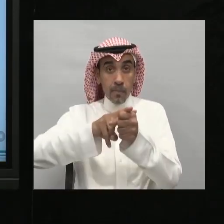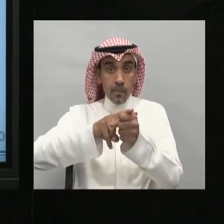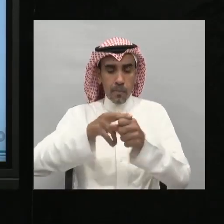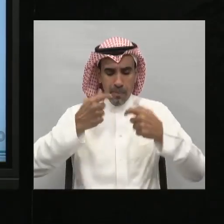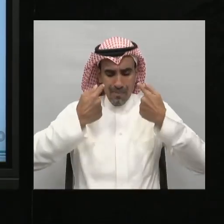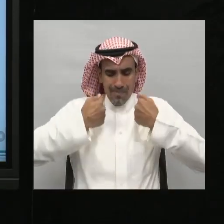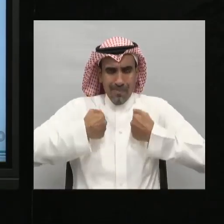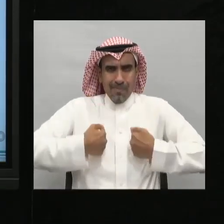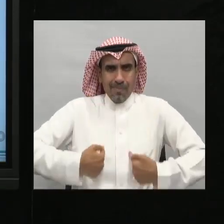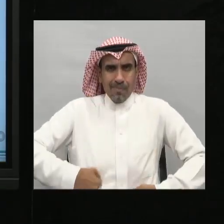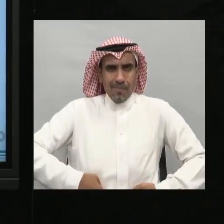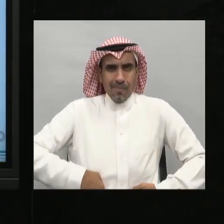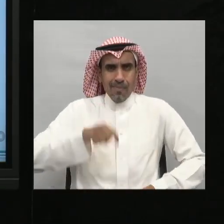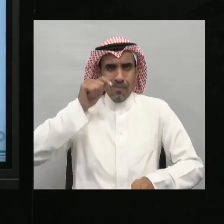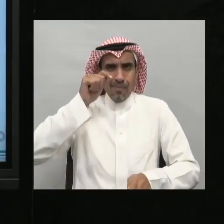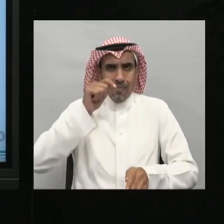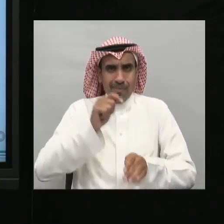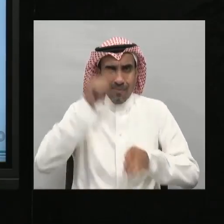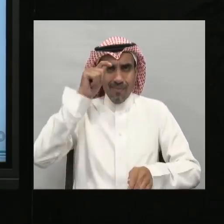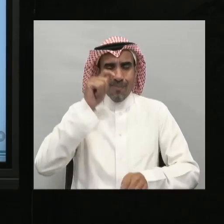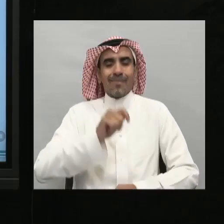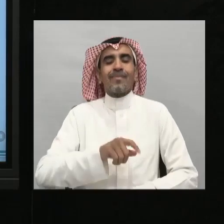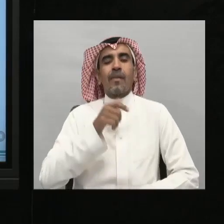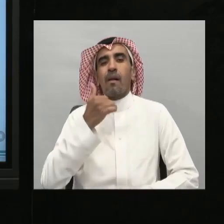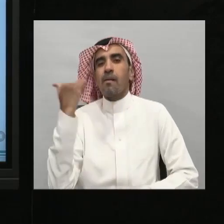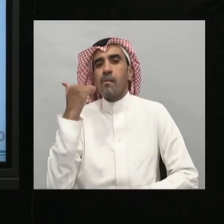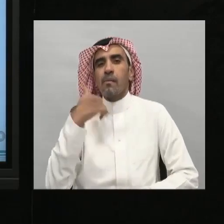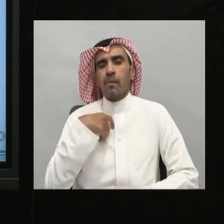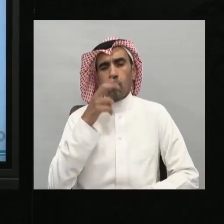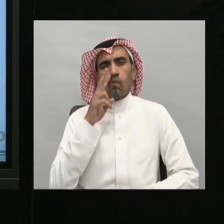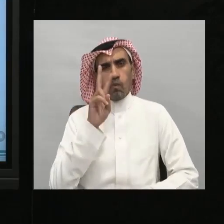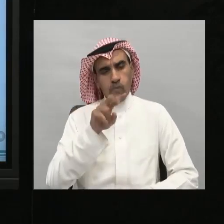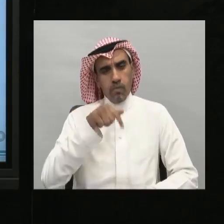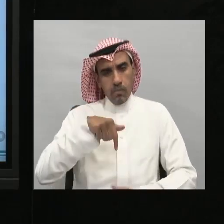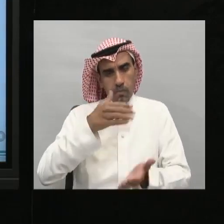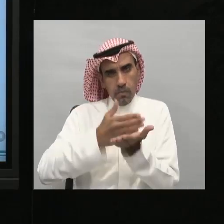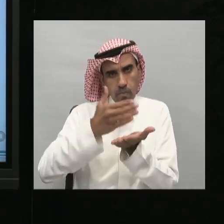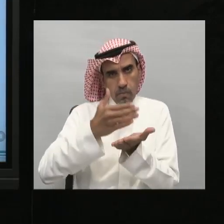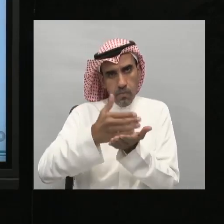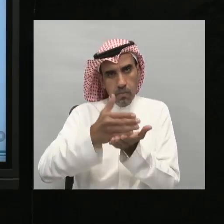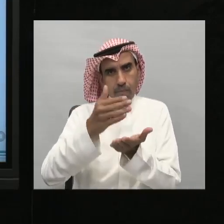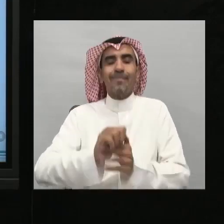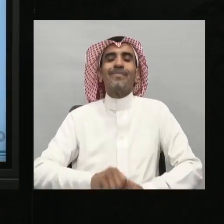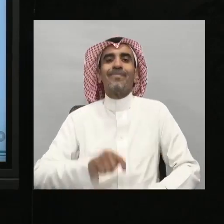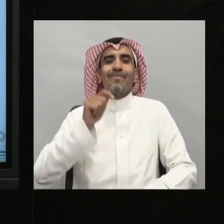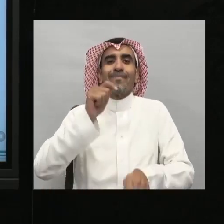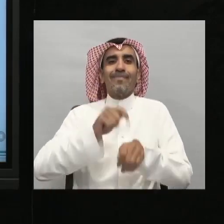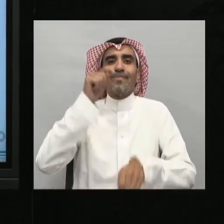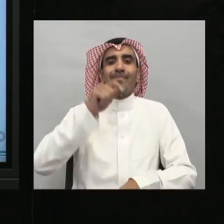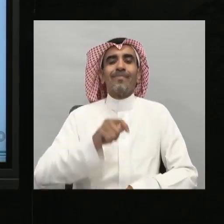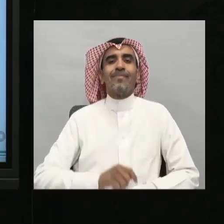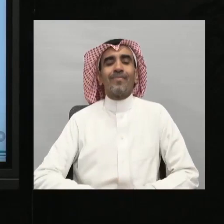الجسم، مما يتركب جسم اللاسعات أو الجوف معويات. دعونا نتعرف بشكل أكبر على تركيب الجسم في اللاسعات أو